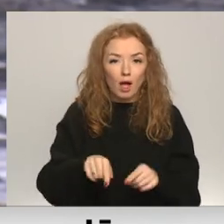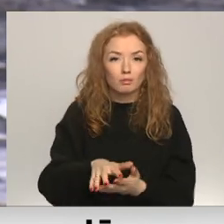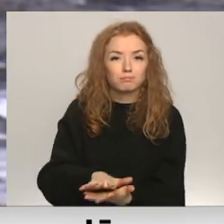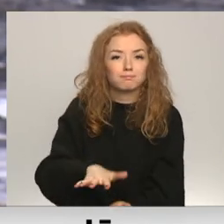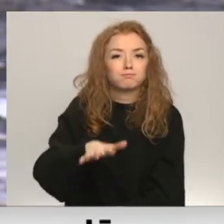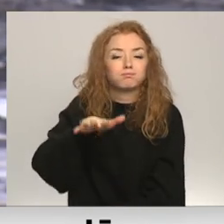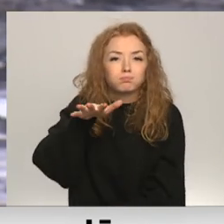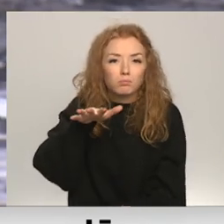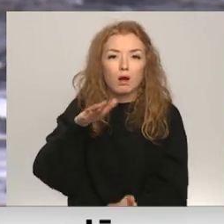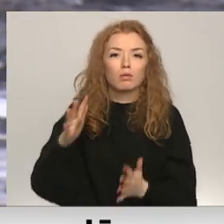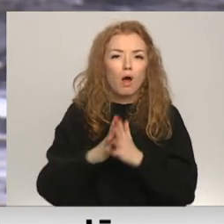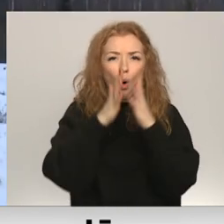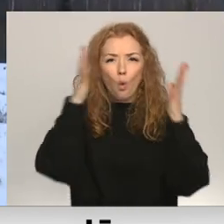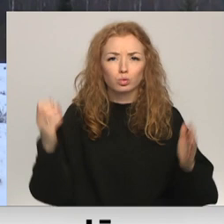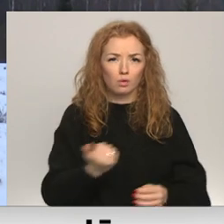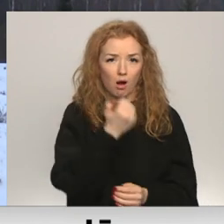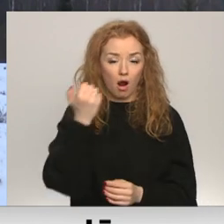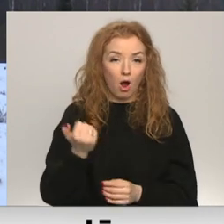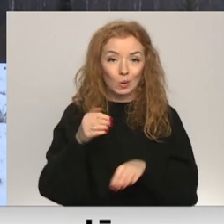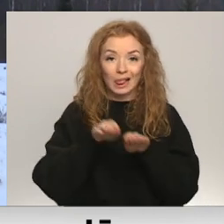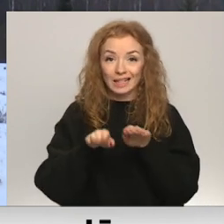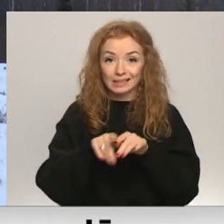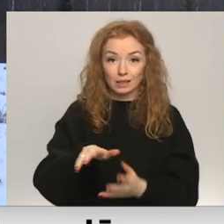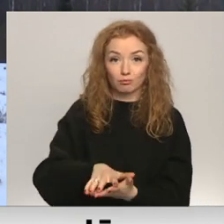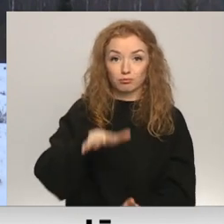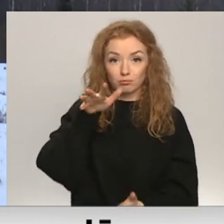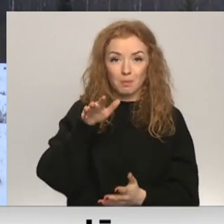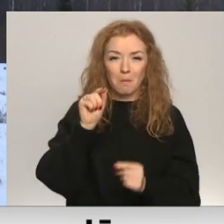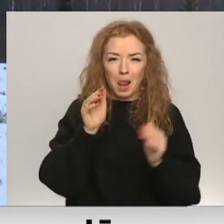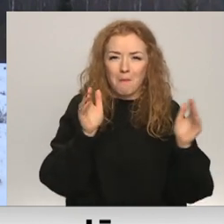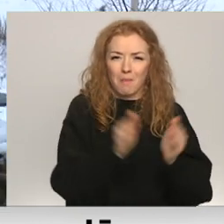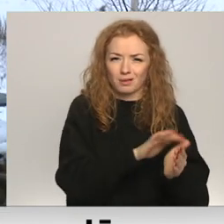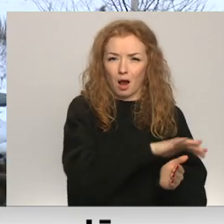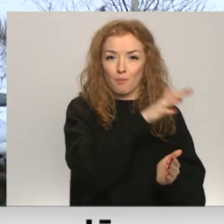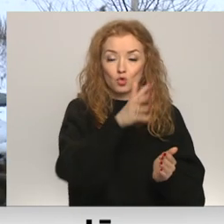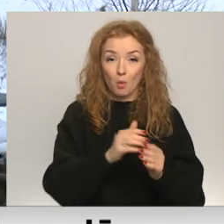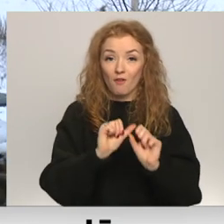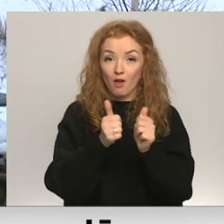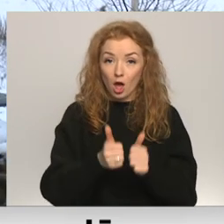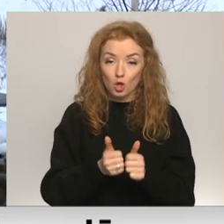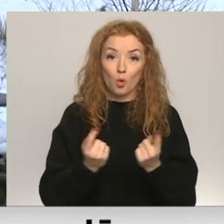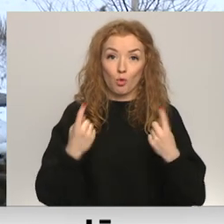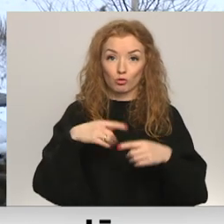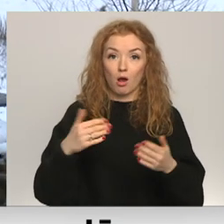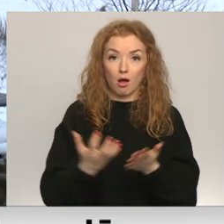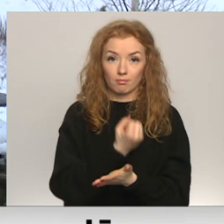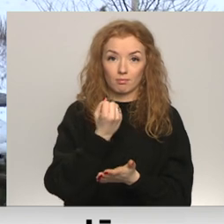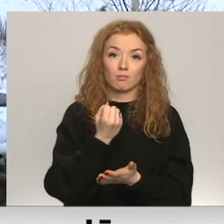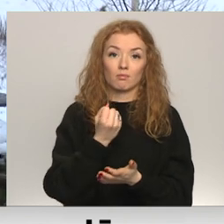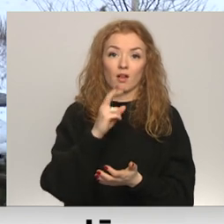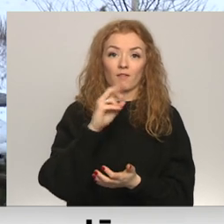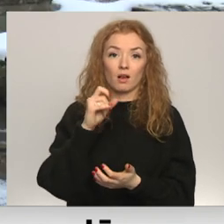un uzglabātas vairākus gadu desmitus. Līdzīgi uzkrājumi tikai mazākā apjomā veidojušies un pašlaik atrodas Sija